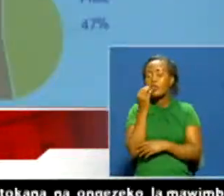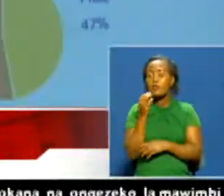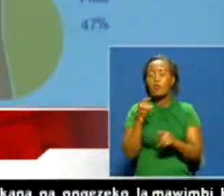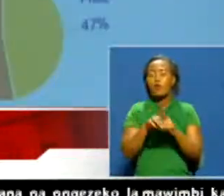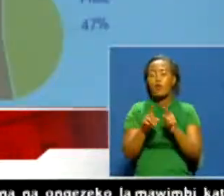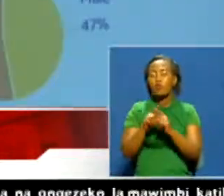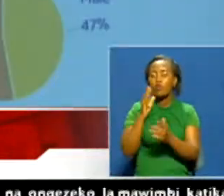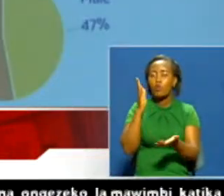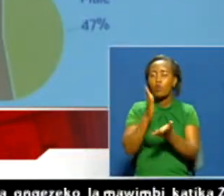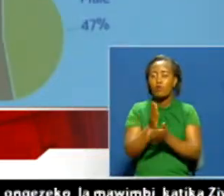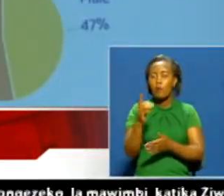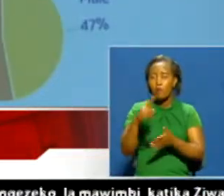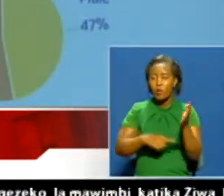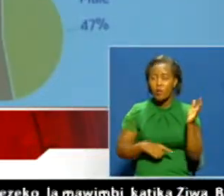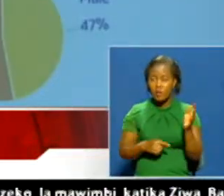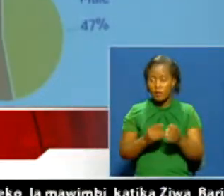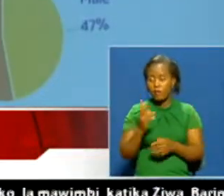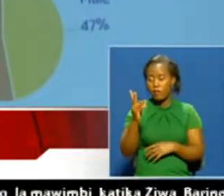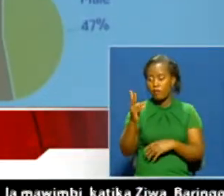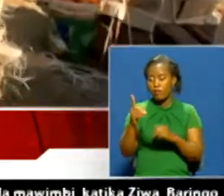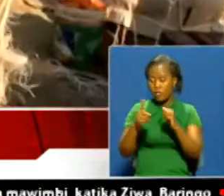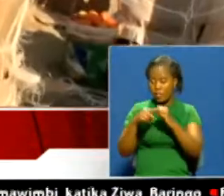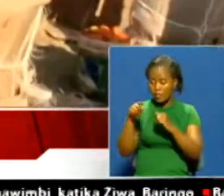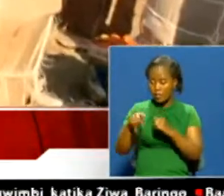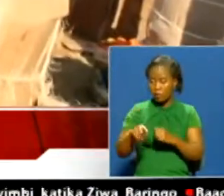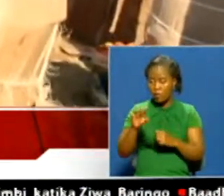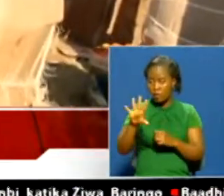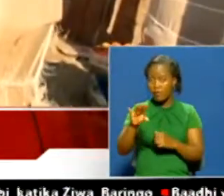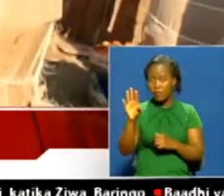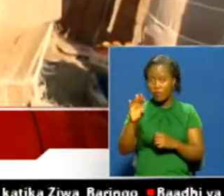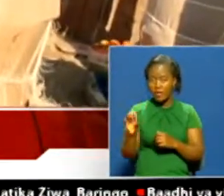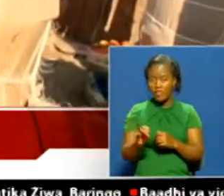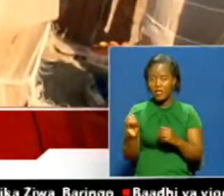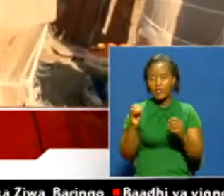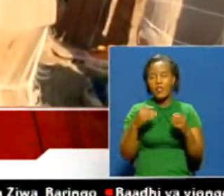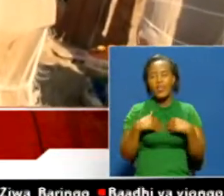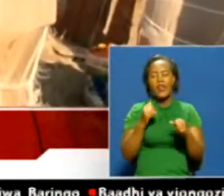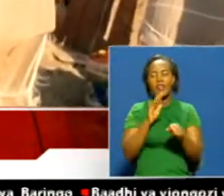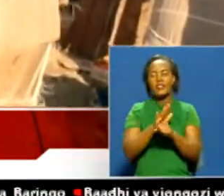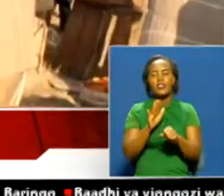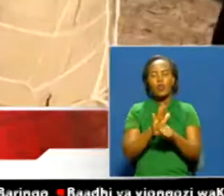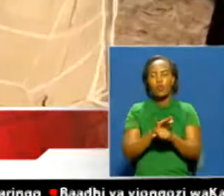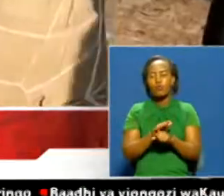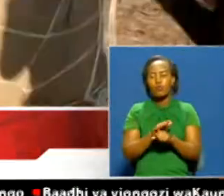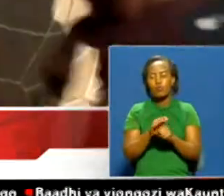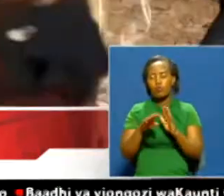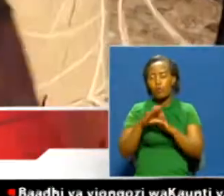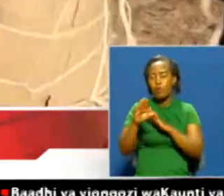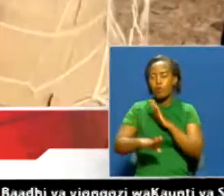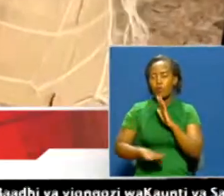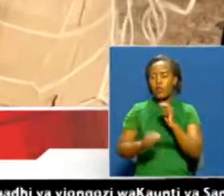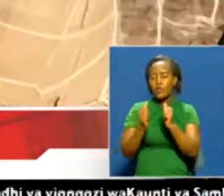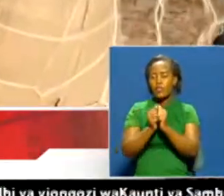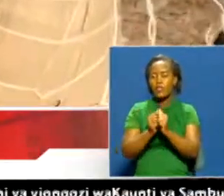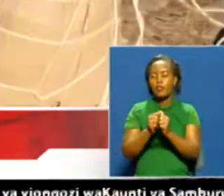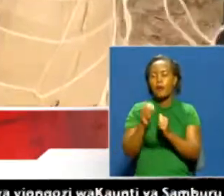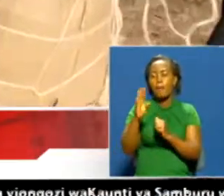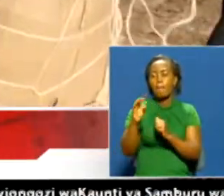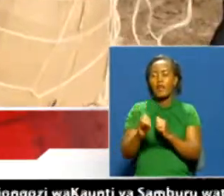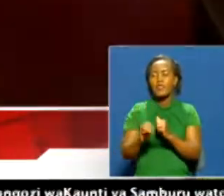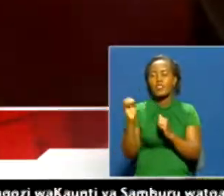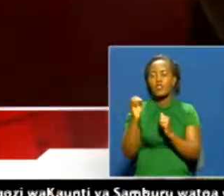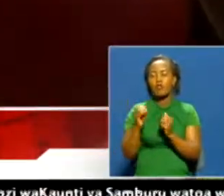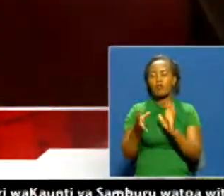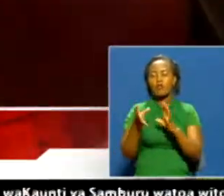kuwa 46.5% ya sampuli hizo zilikuwa na kiwango kisichopungua 10.8% cha sumu ya kemikali